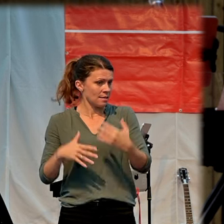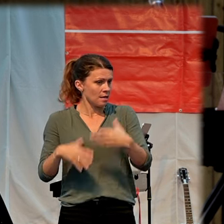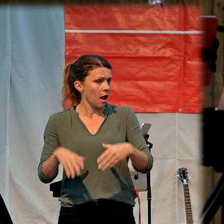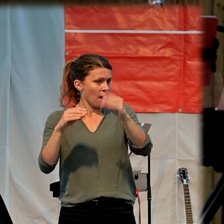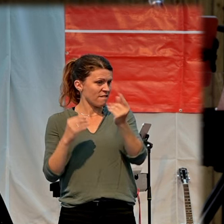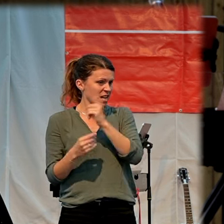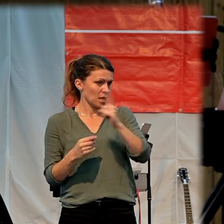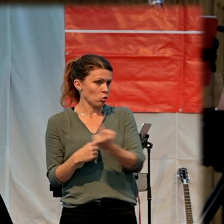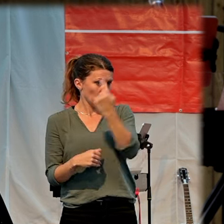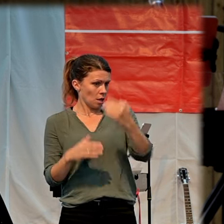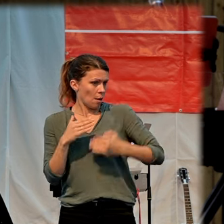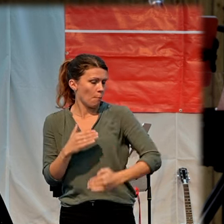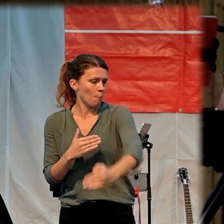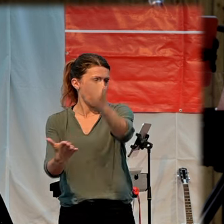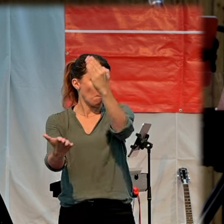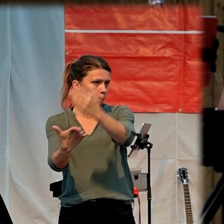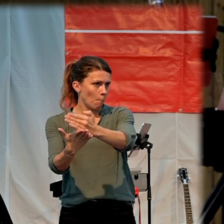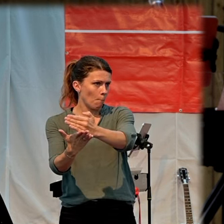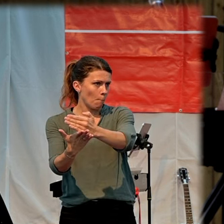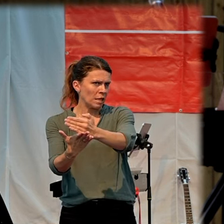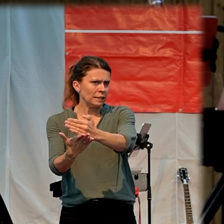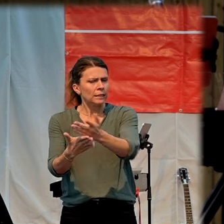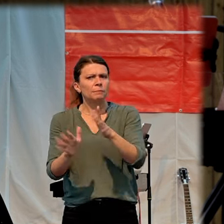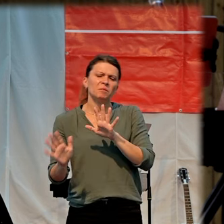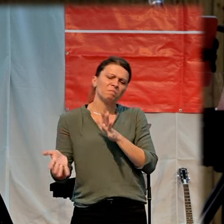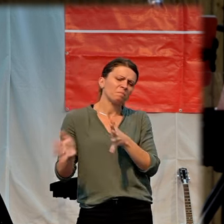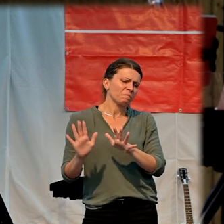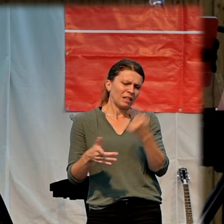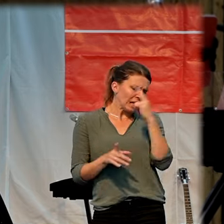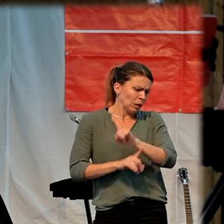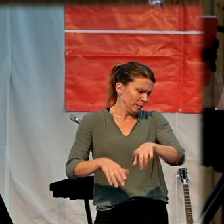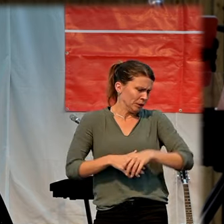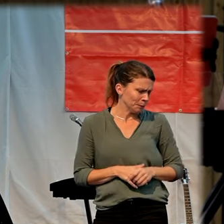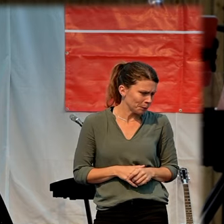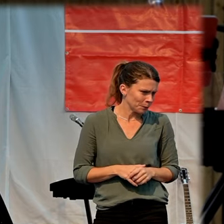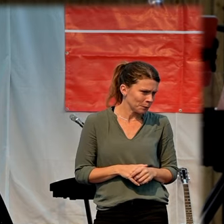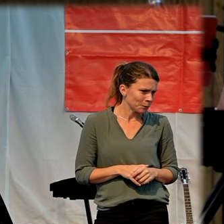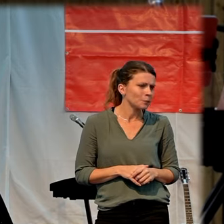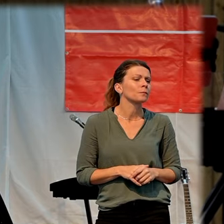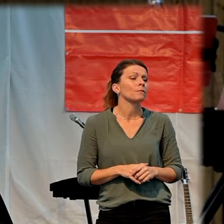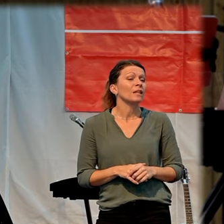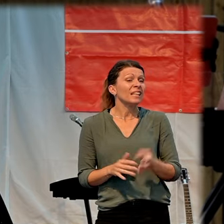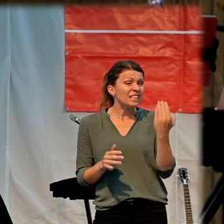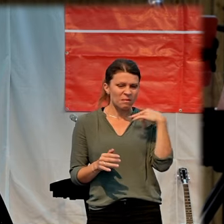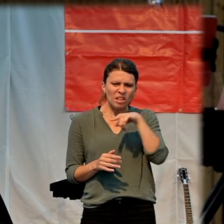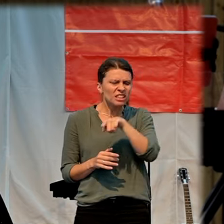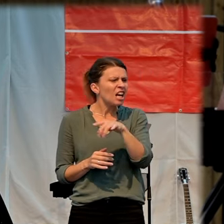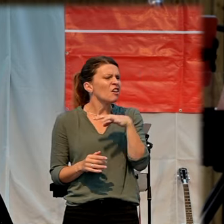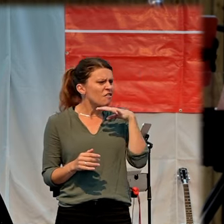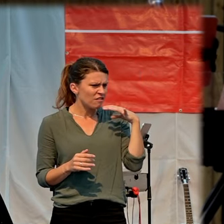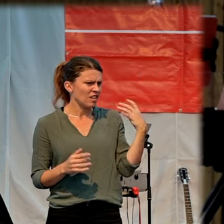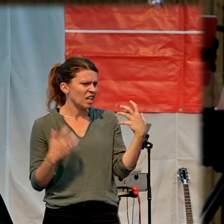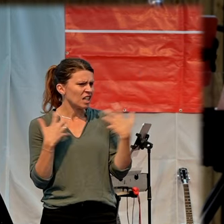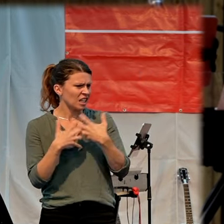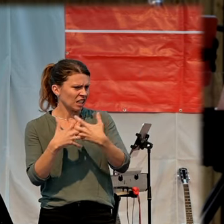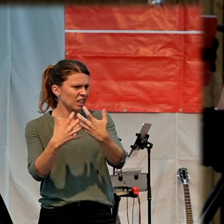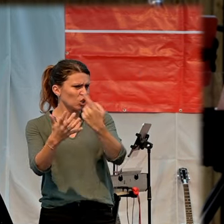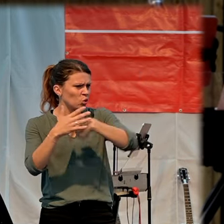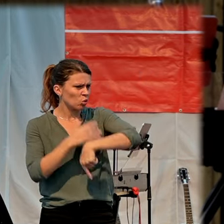eine Sache, die schon etwas kritisch ist. Denn viele Kriege wurden so geführt im Namen